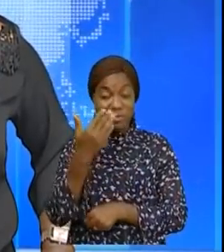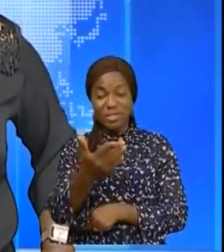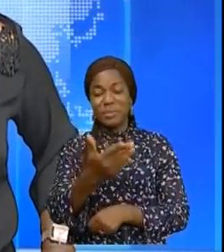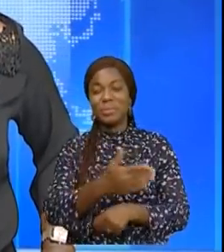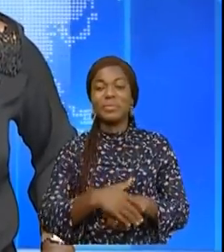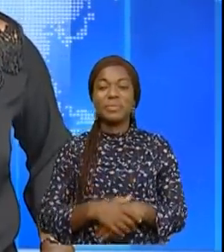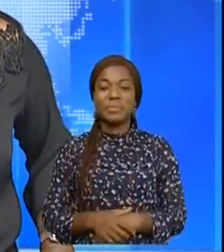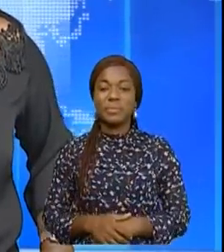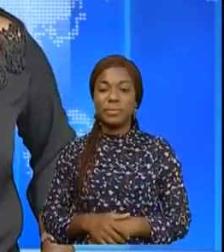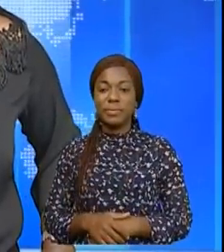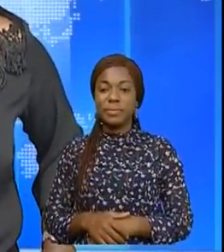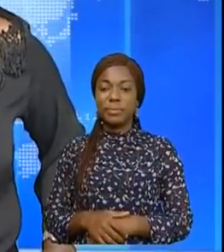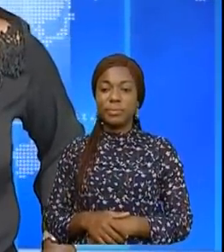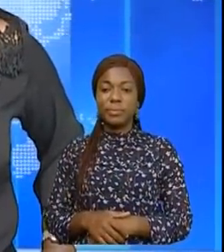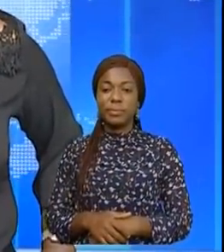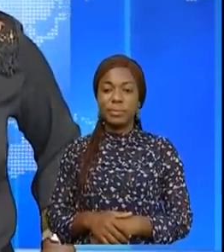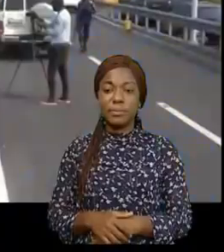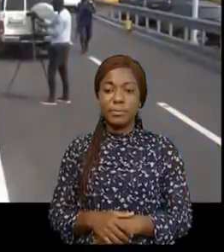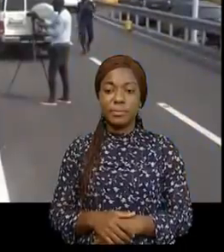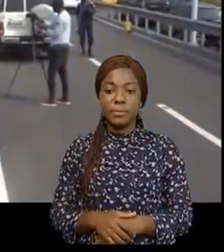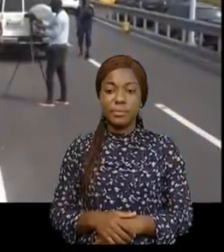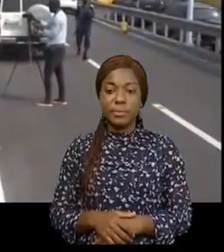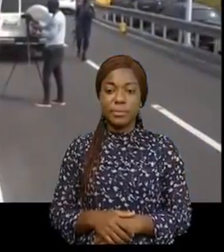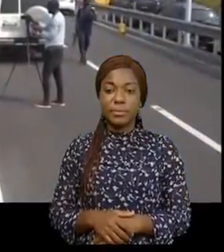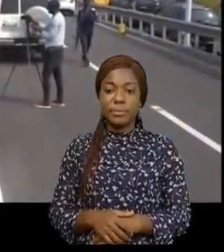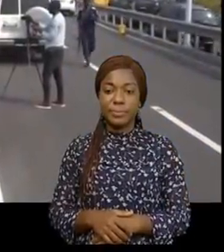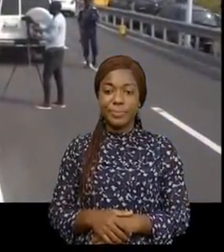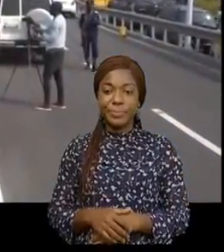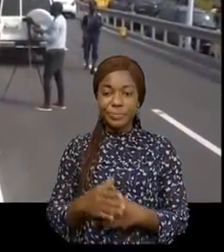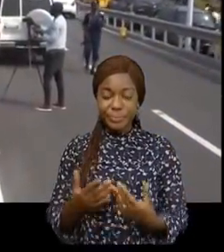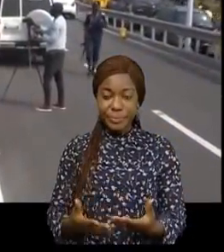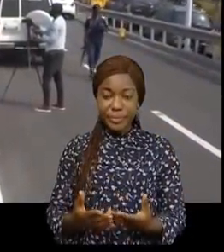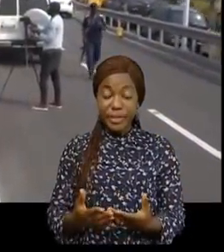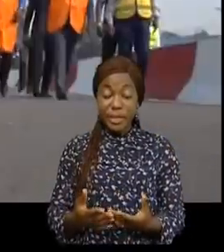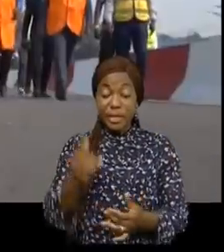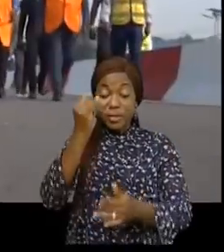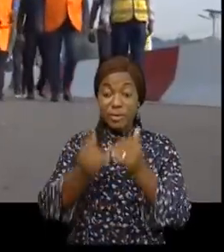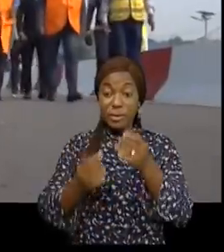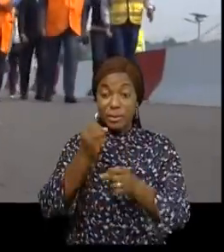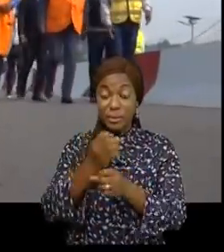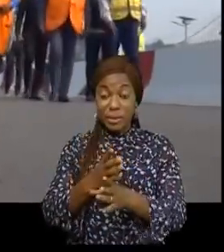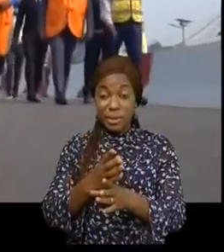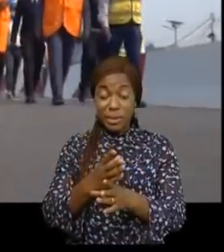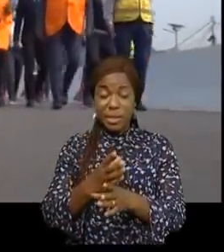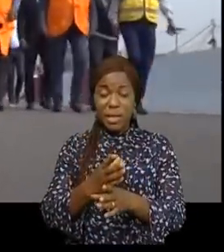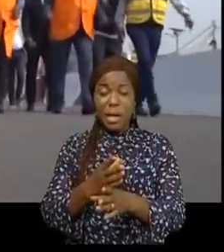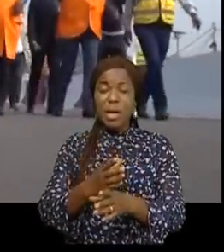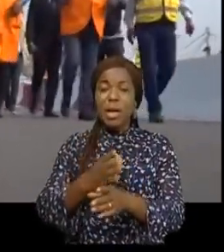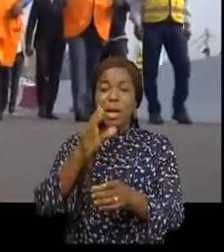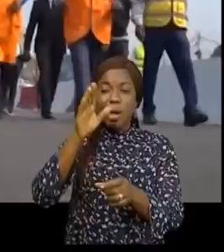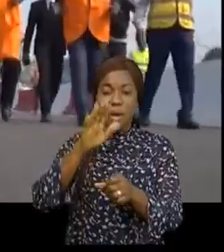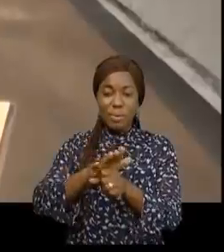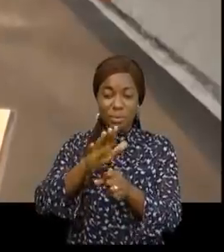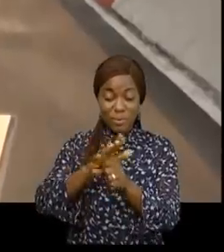Evidis Kitutu a signé ce reportage. Il est fin prêt depuis plusieurs semaines. Le saut de mouton de Bitabé